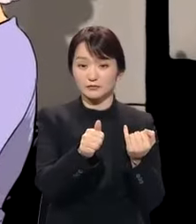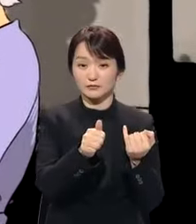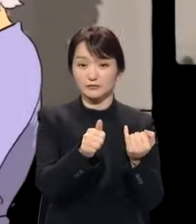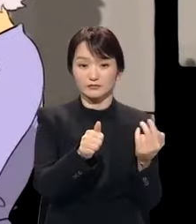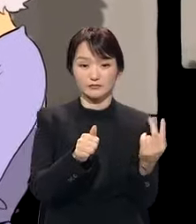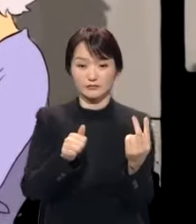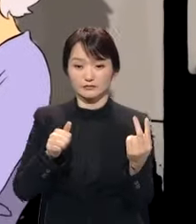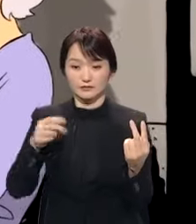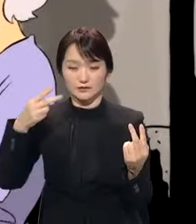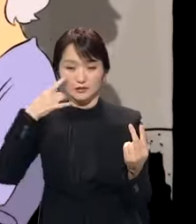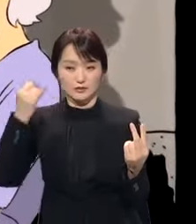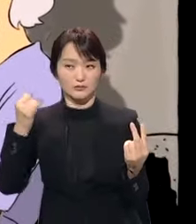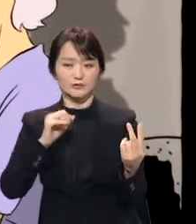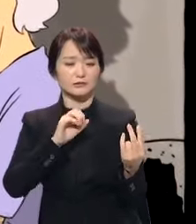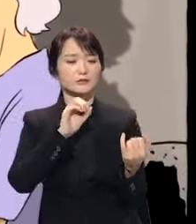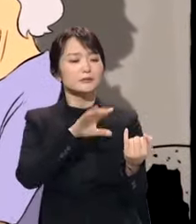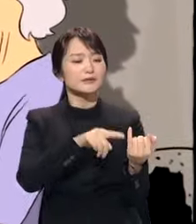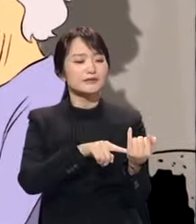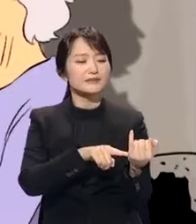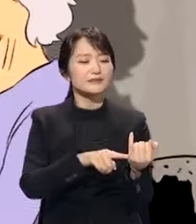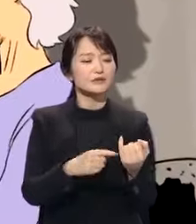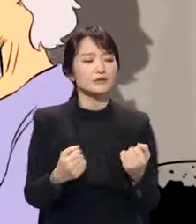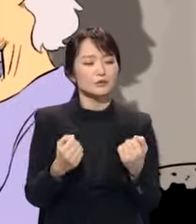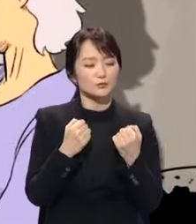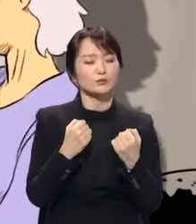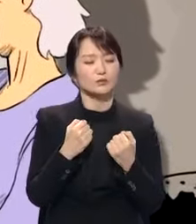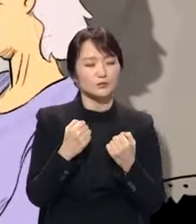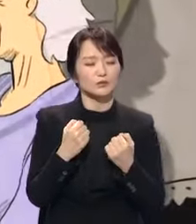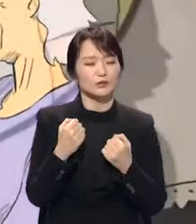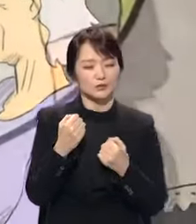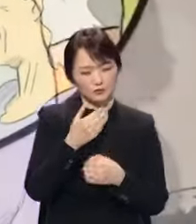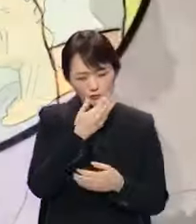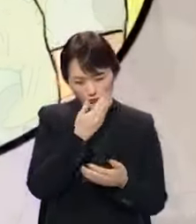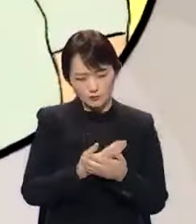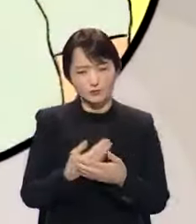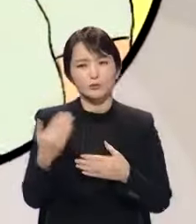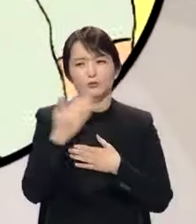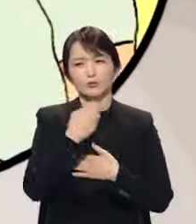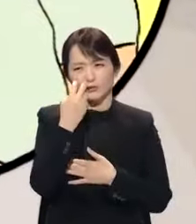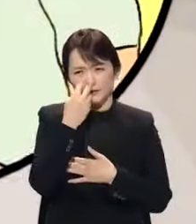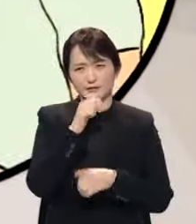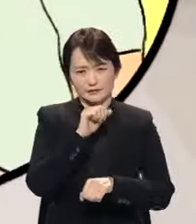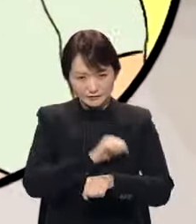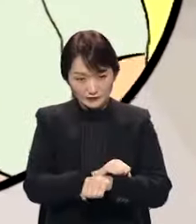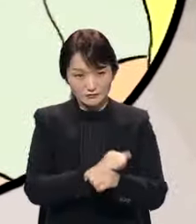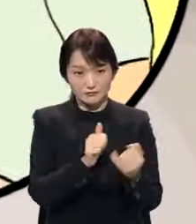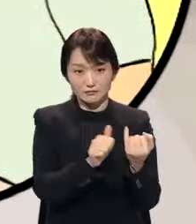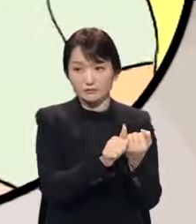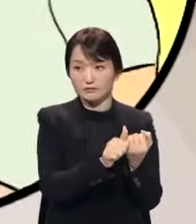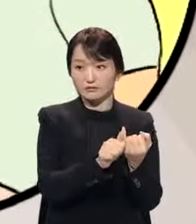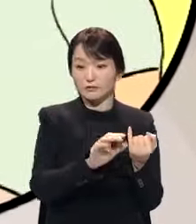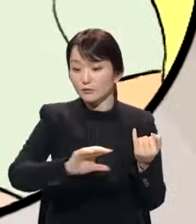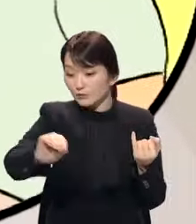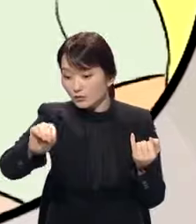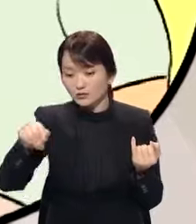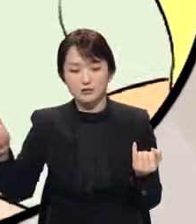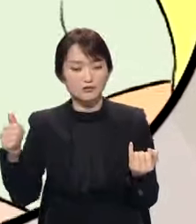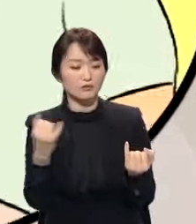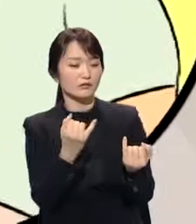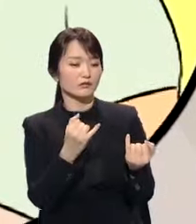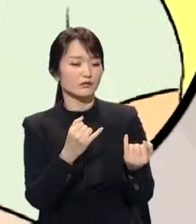몸 관리 잘해야 한다, 건강 중요하다 이렇게 웃으면서 말씀을 하세요. 근데 남편만 자리를 뜨면 표정이 싹 바뀌면서 아이고야. 너 이렇게 살쪄서